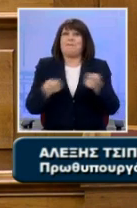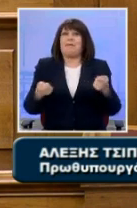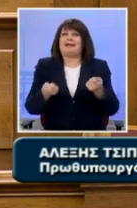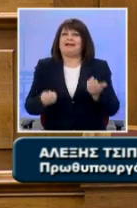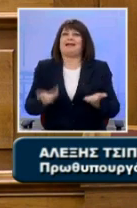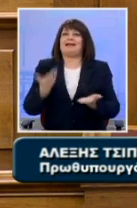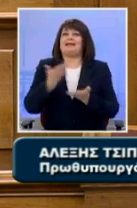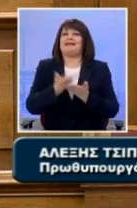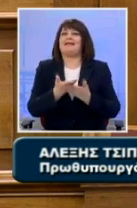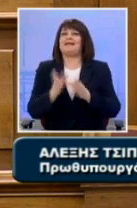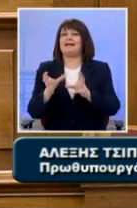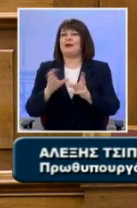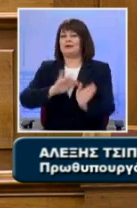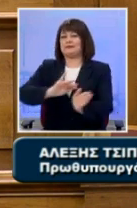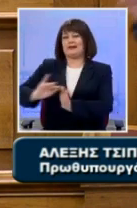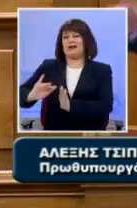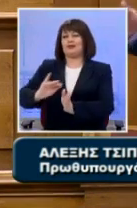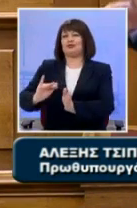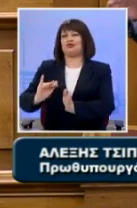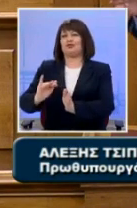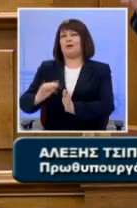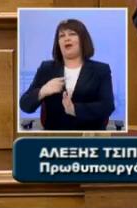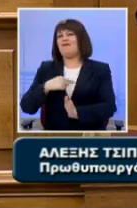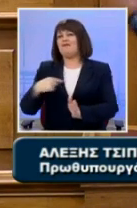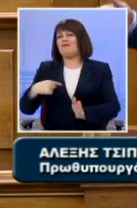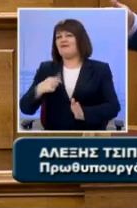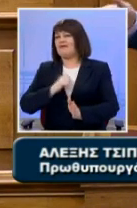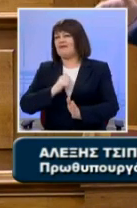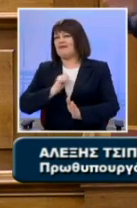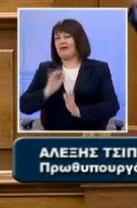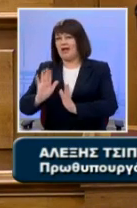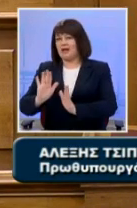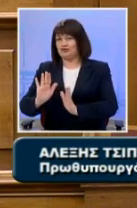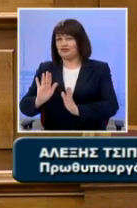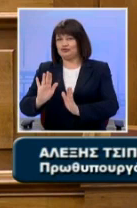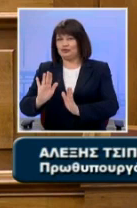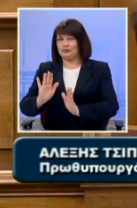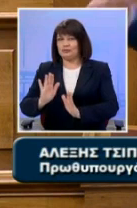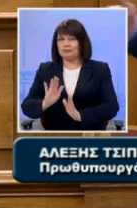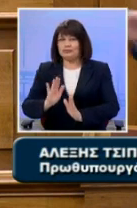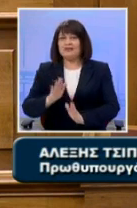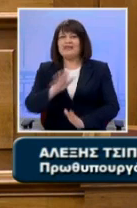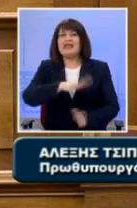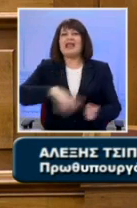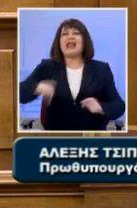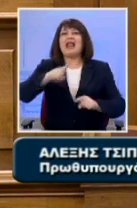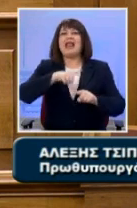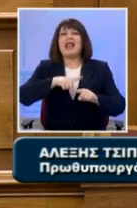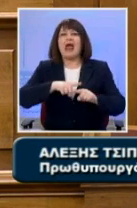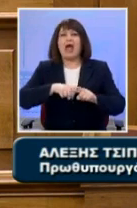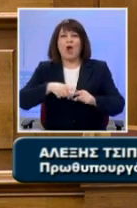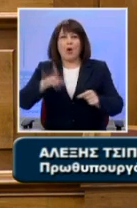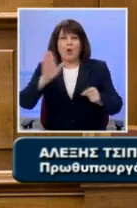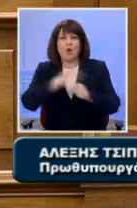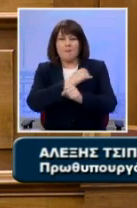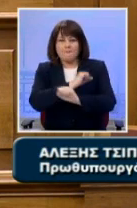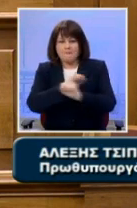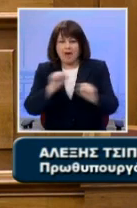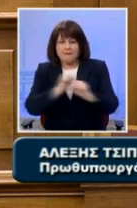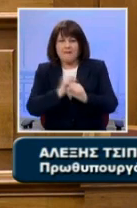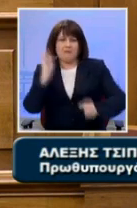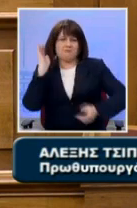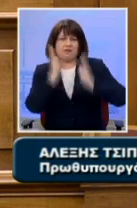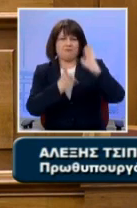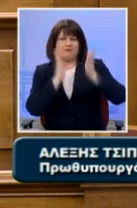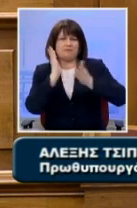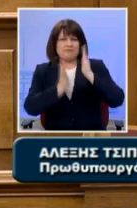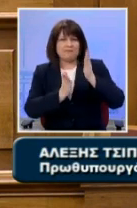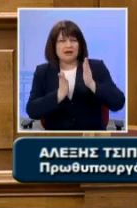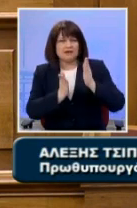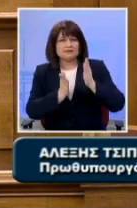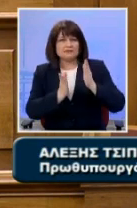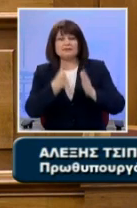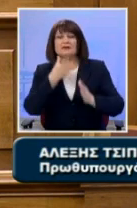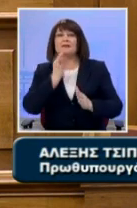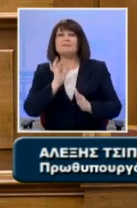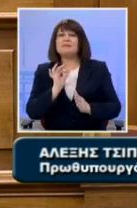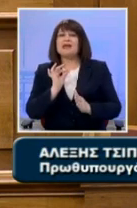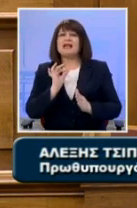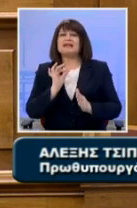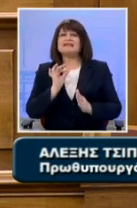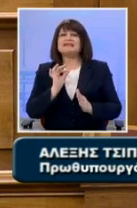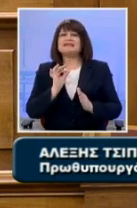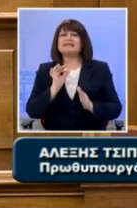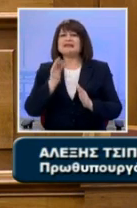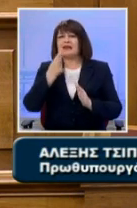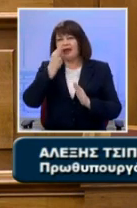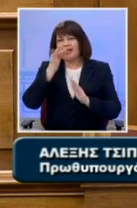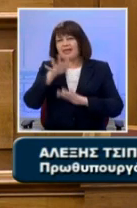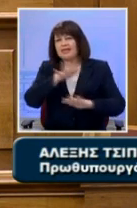προτείνουν με κοινωνικό κόστος και με κοινωνική διάλυση, προκειμένου να μην διαταραχθεί αυτό το σύστημα